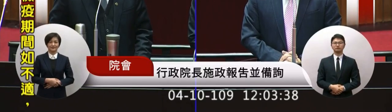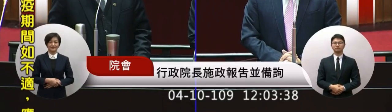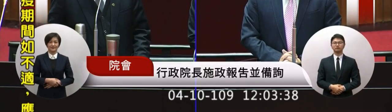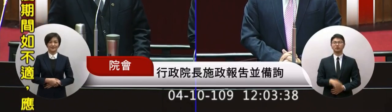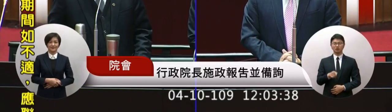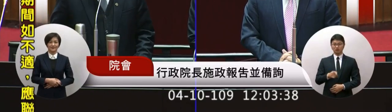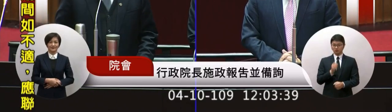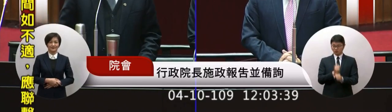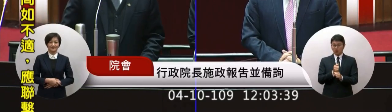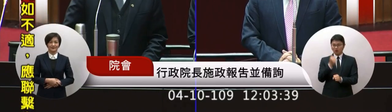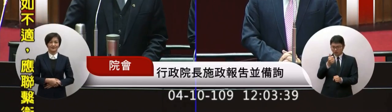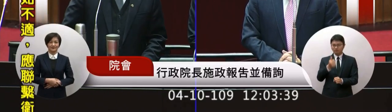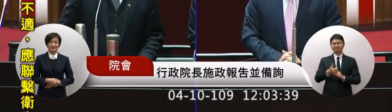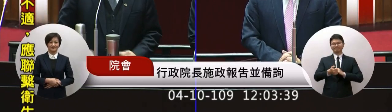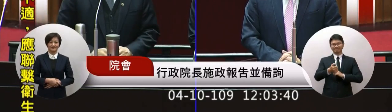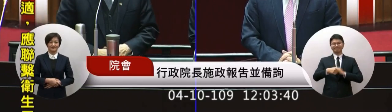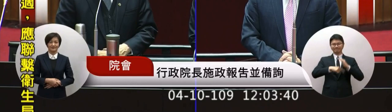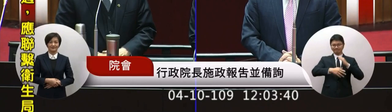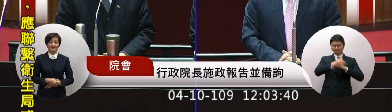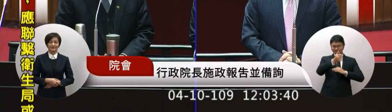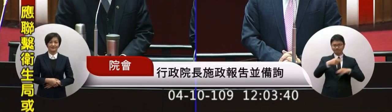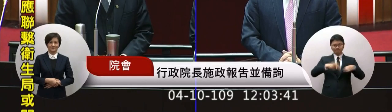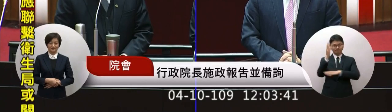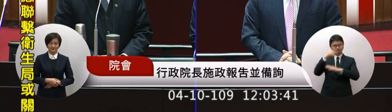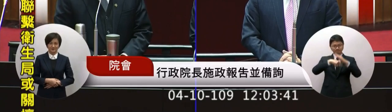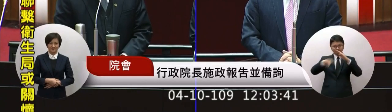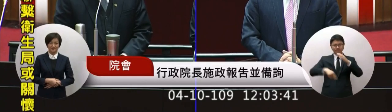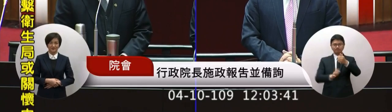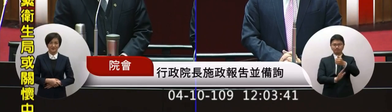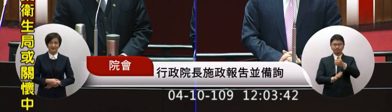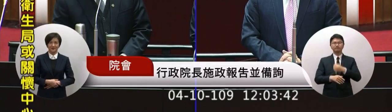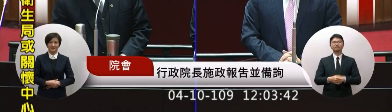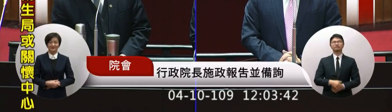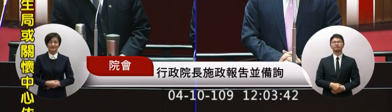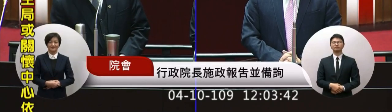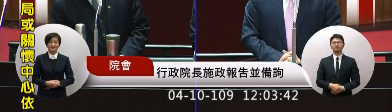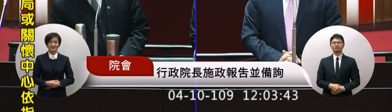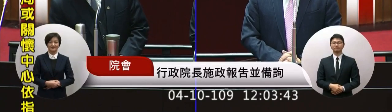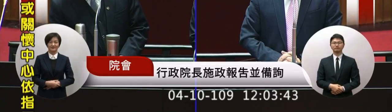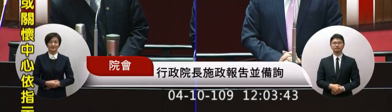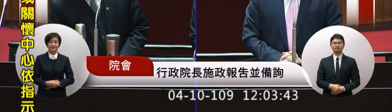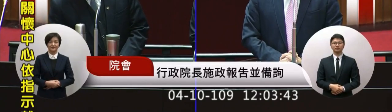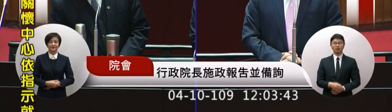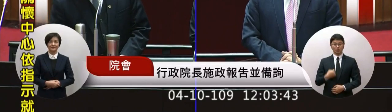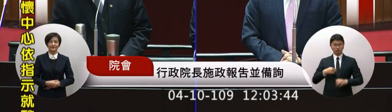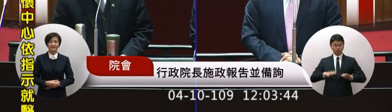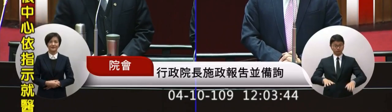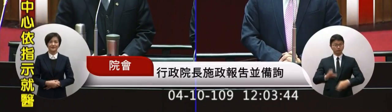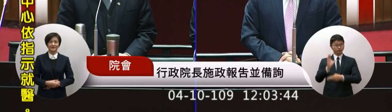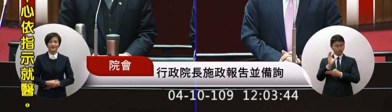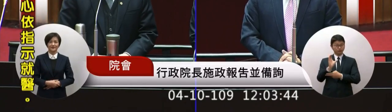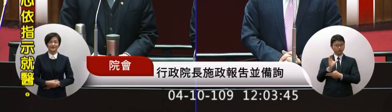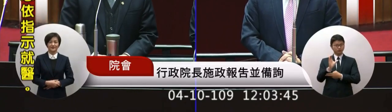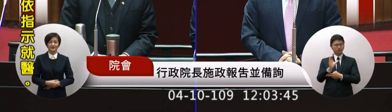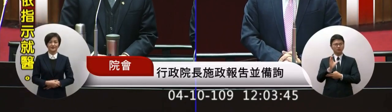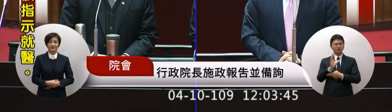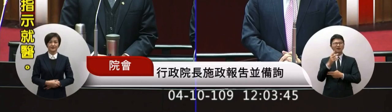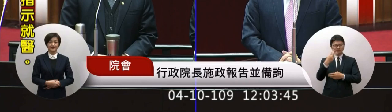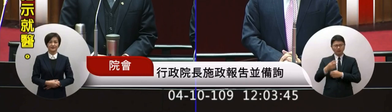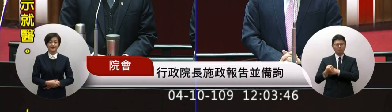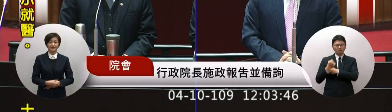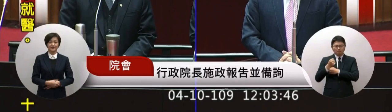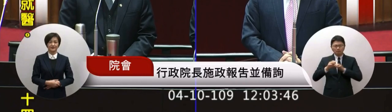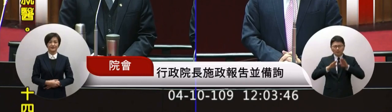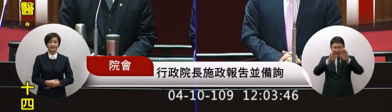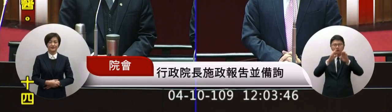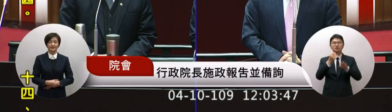做得很好的部分，我们先谢谢院长以及我们行政院团队。那当然就是说，这个我们90分嘛，那总是还有一些进步的空